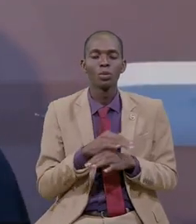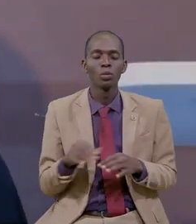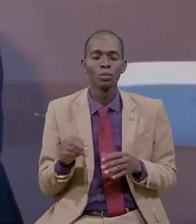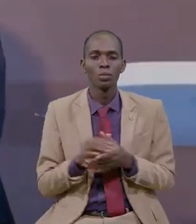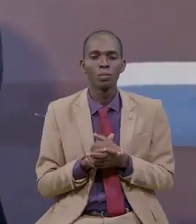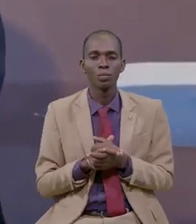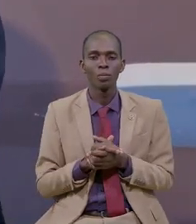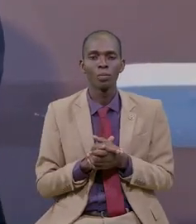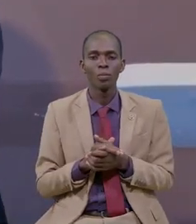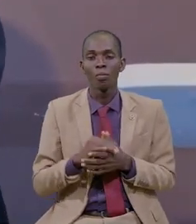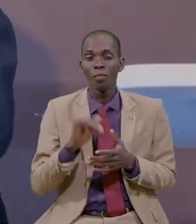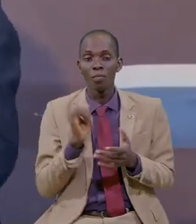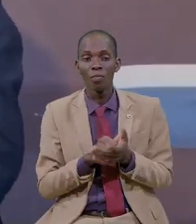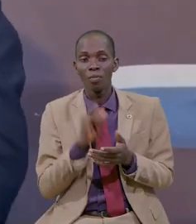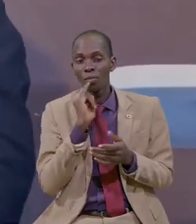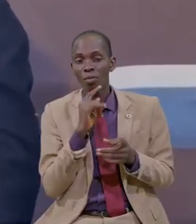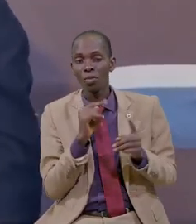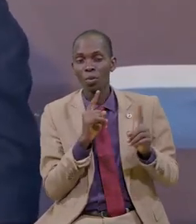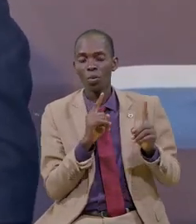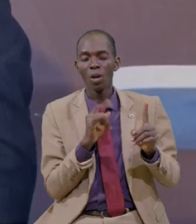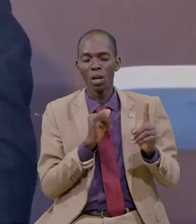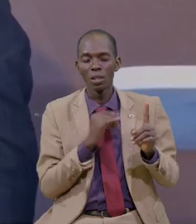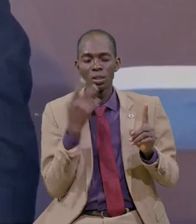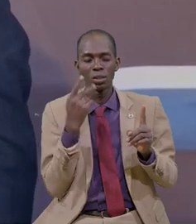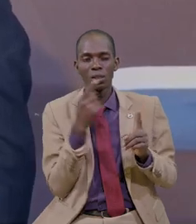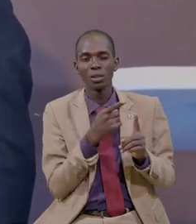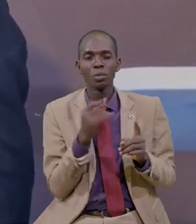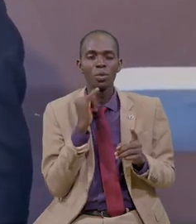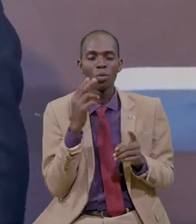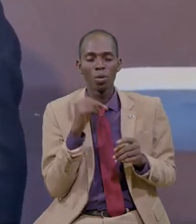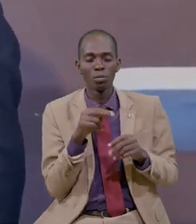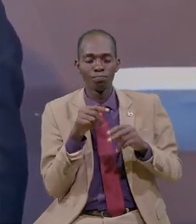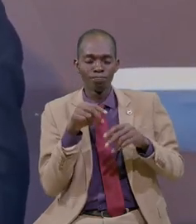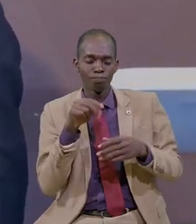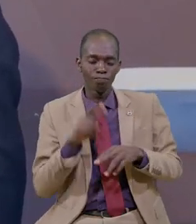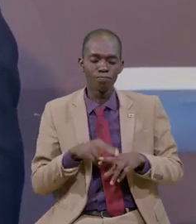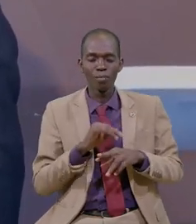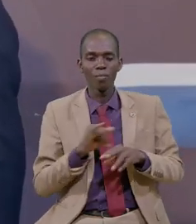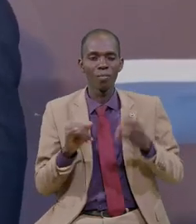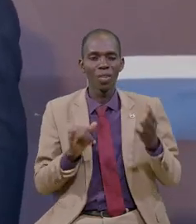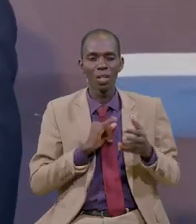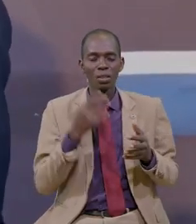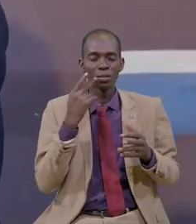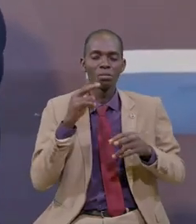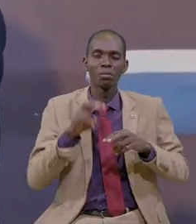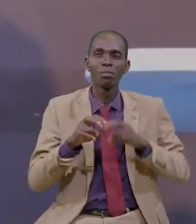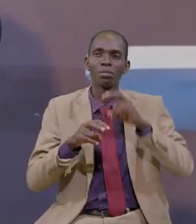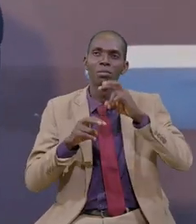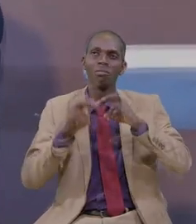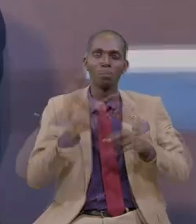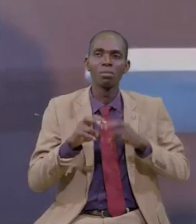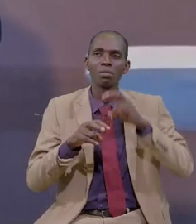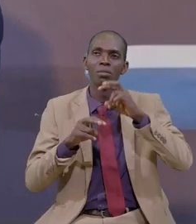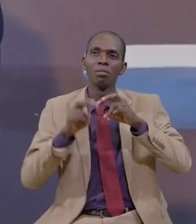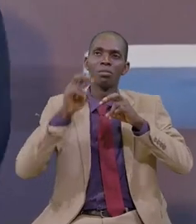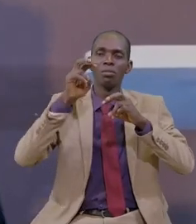on ne doit même pas en parler. Oh, soyons un. Je le vois. Oh, il était en bas là-bas. Je le vois monter, je le vois gravir.